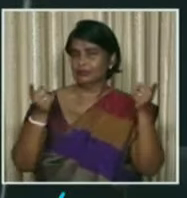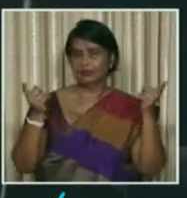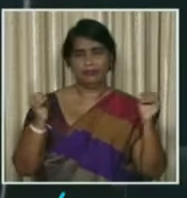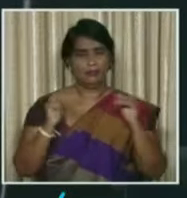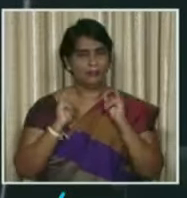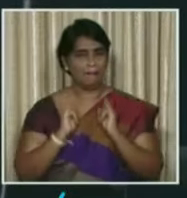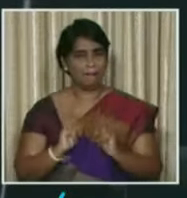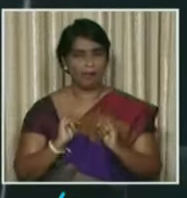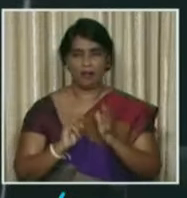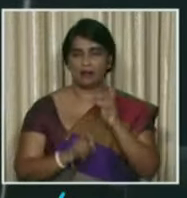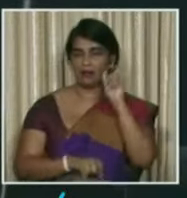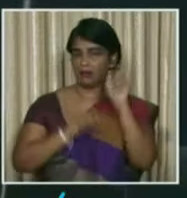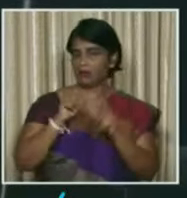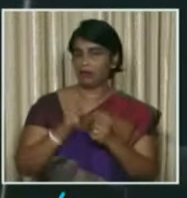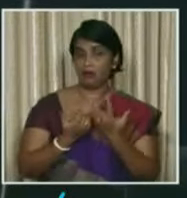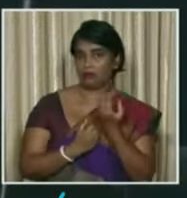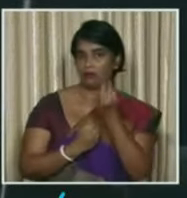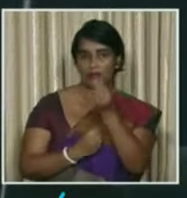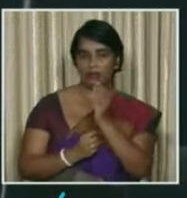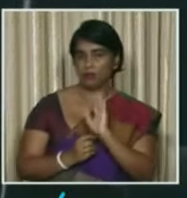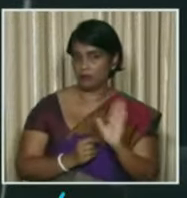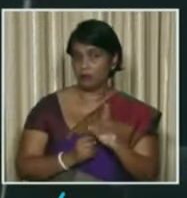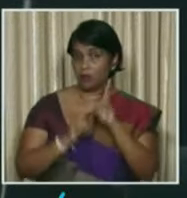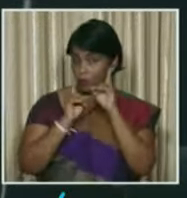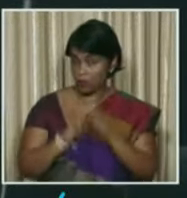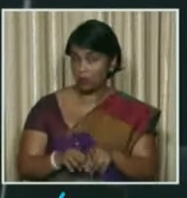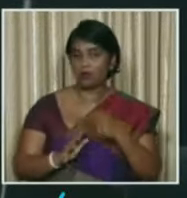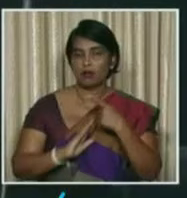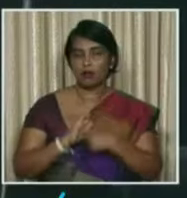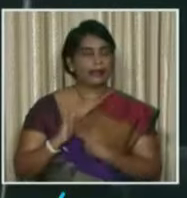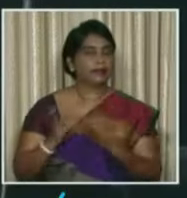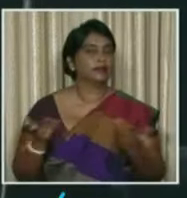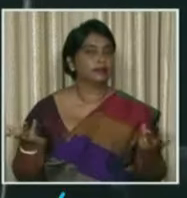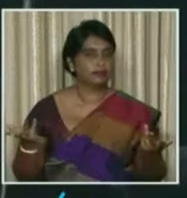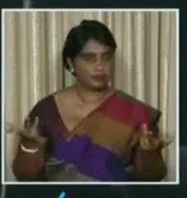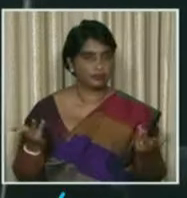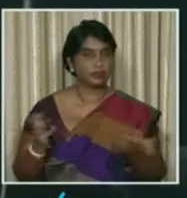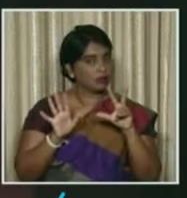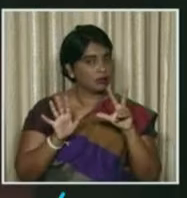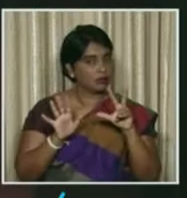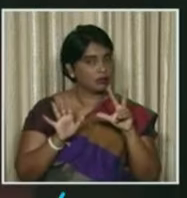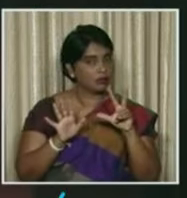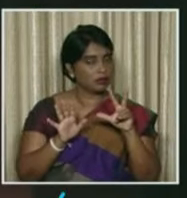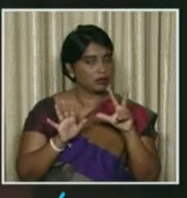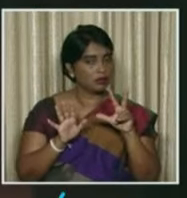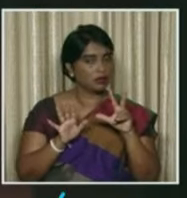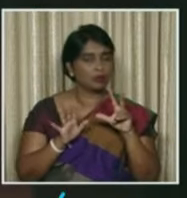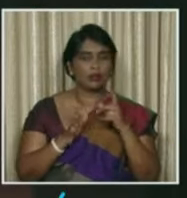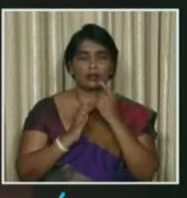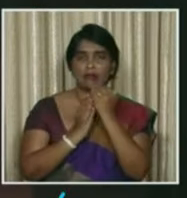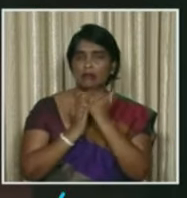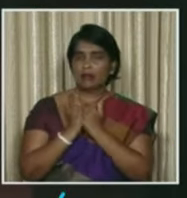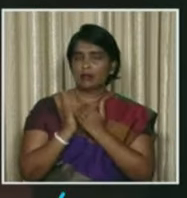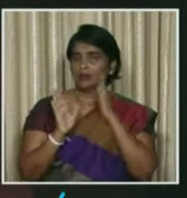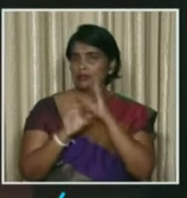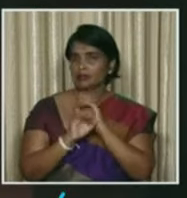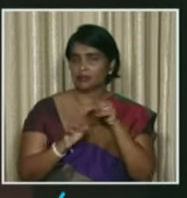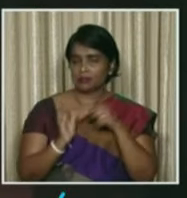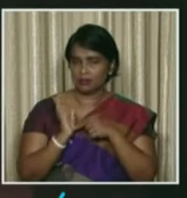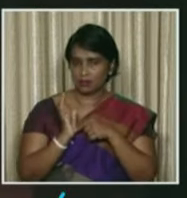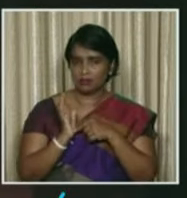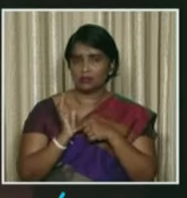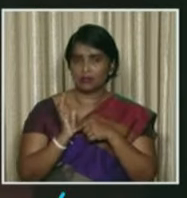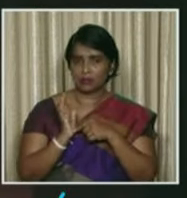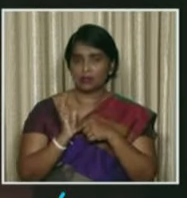ජරා සත්තුන්ට අතර ගන්න දෙන්න එපා. එම දුන්නොත් රටක නීතියක් නැහැ. නීතිය වල් වැදෙනවා. චක්‍රලේඛයක් ගහලා තියෙනවා. මේ තුනක් අඩු